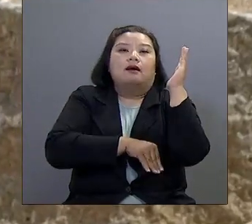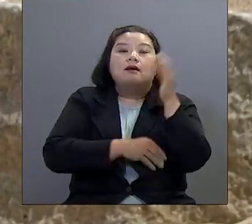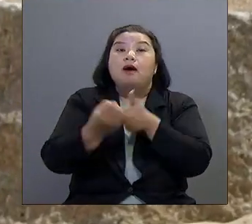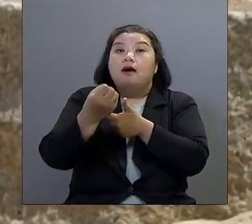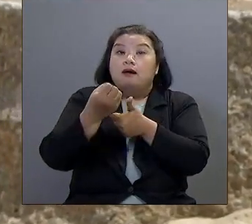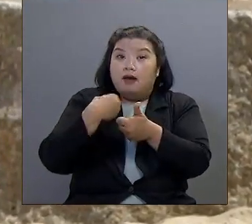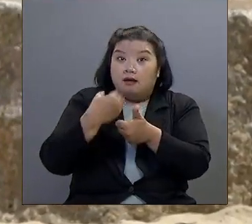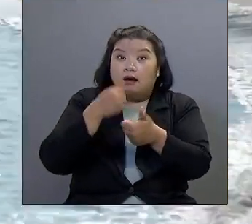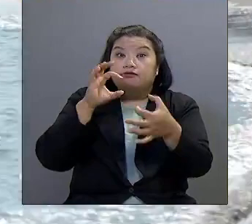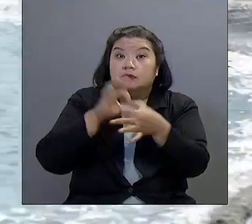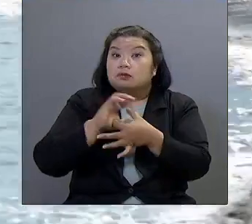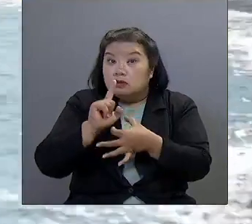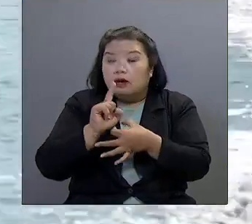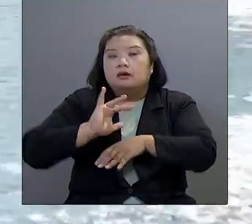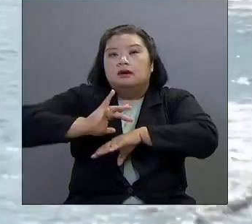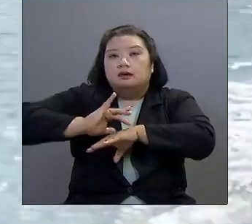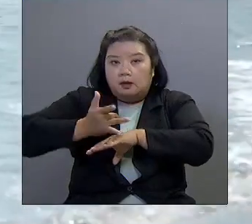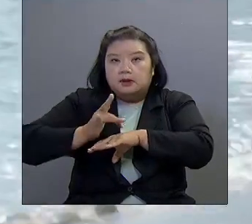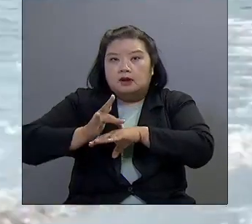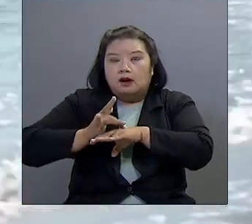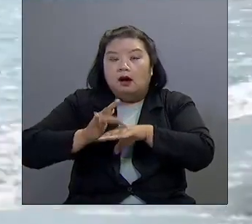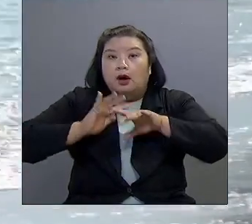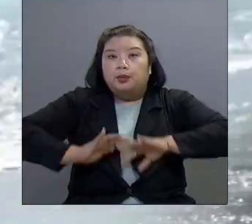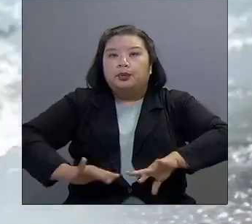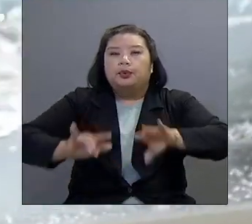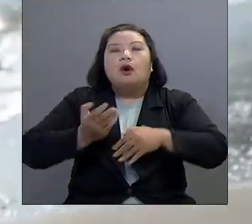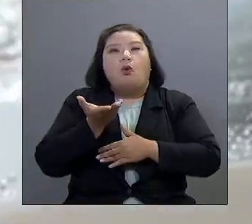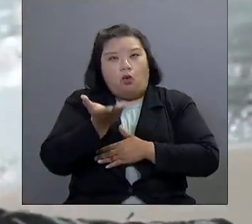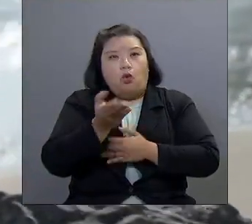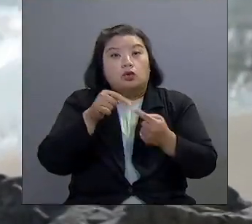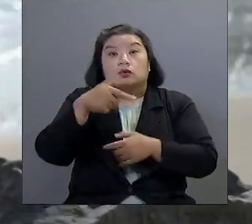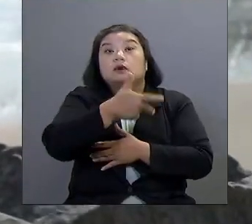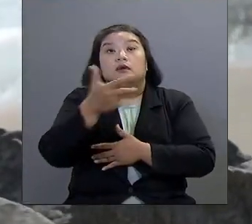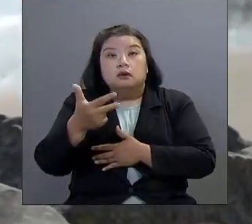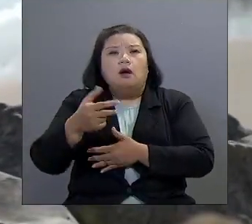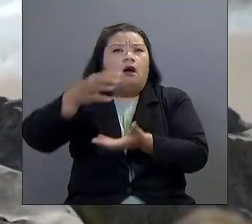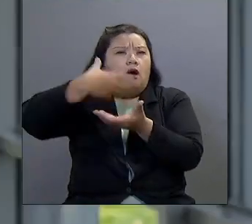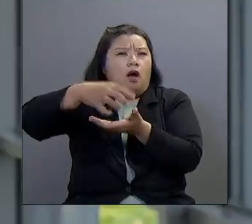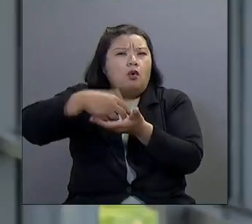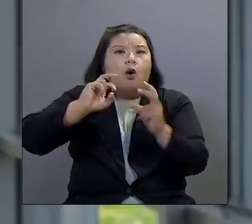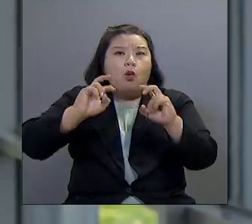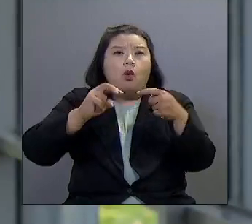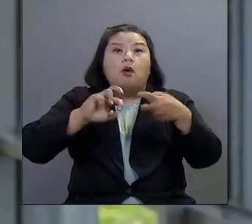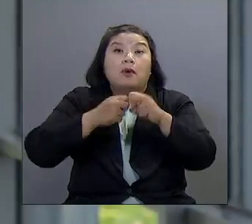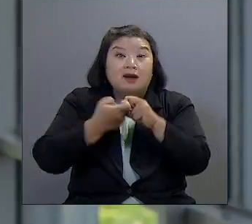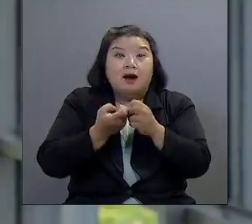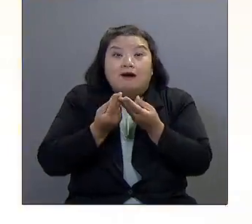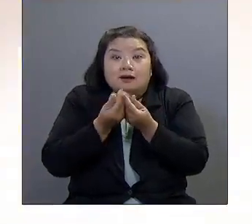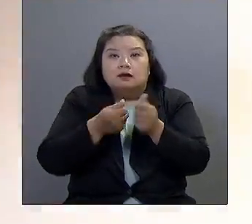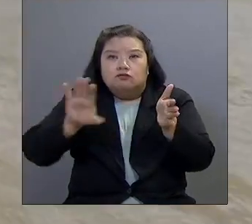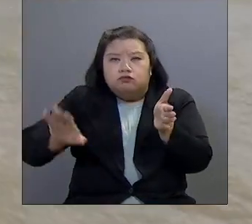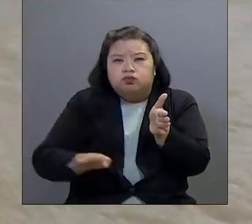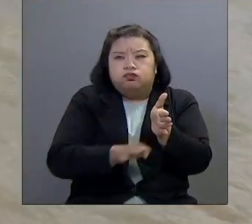แ่ตรงการคือเรื่องของทรัพยากรธรรมชาติทอยากจะให้ไย PPS นั้นนำเสนอถึงปัญหาการกัดซ่อใช้ฟังค่